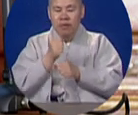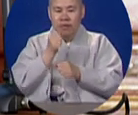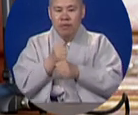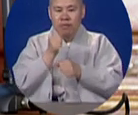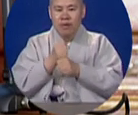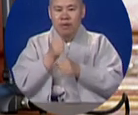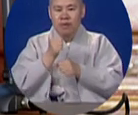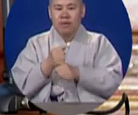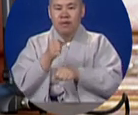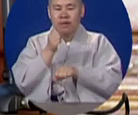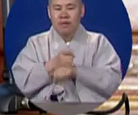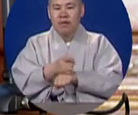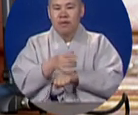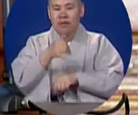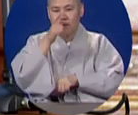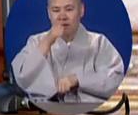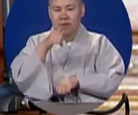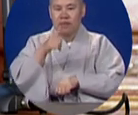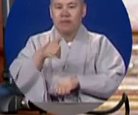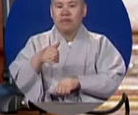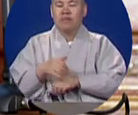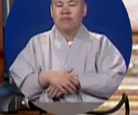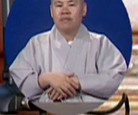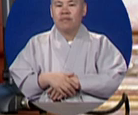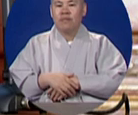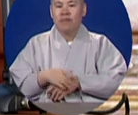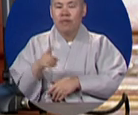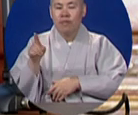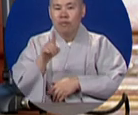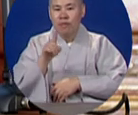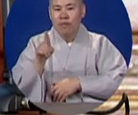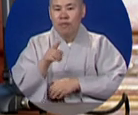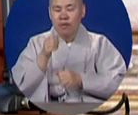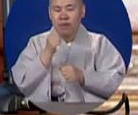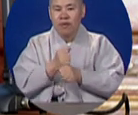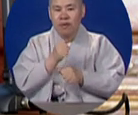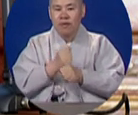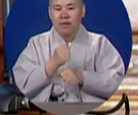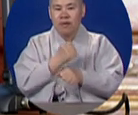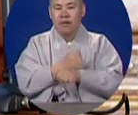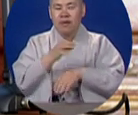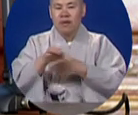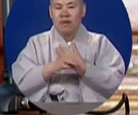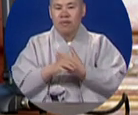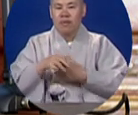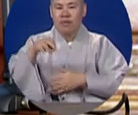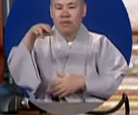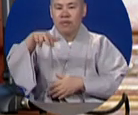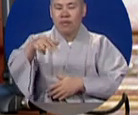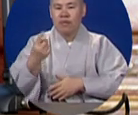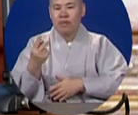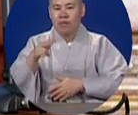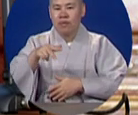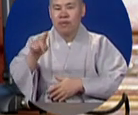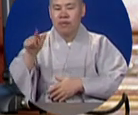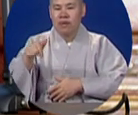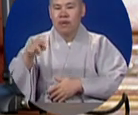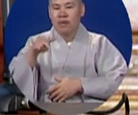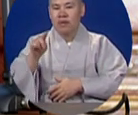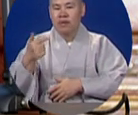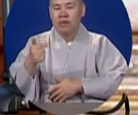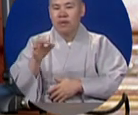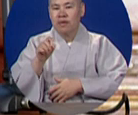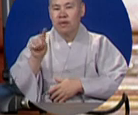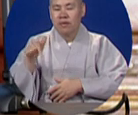있어요 생각사자가 조작을 해요 뭘 조작을 하느냐 조작선학이라 이